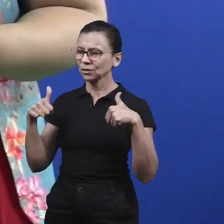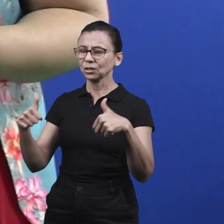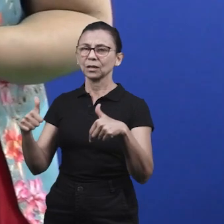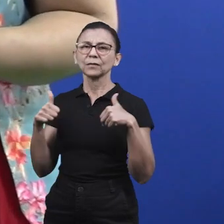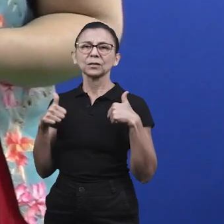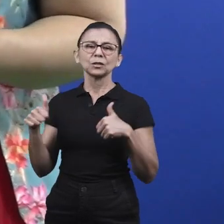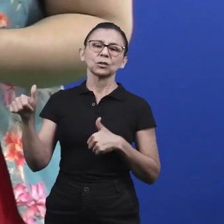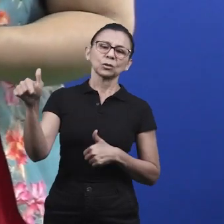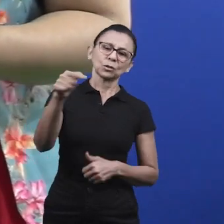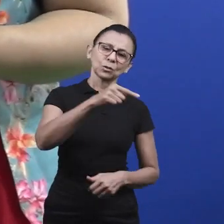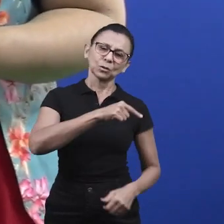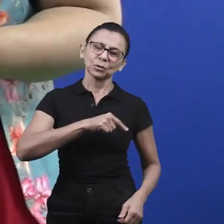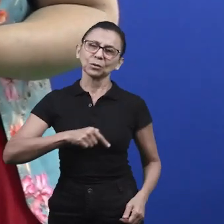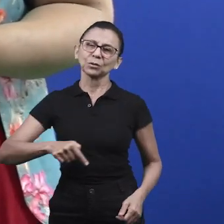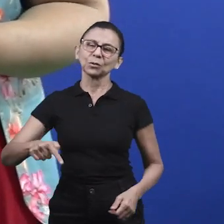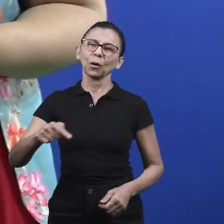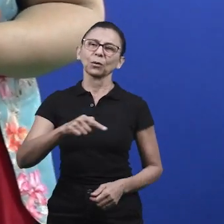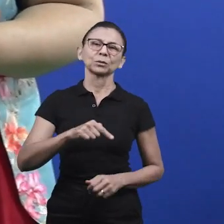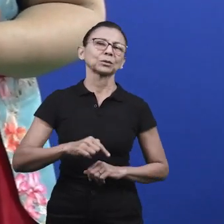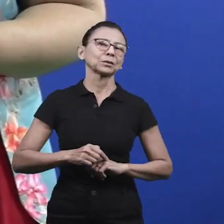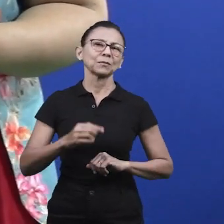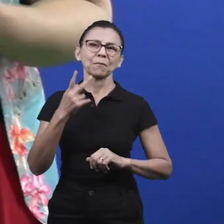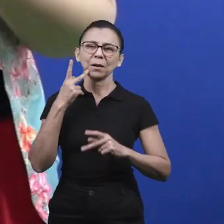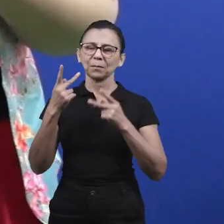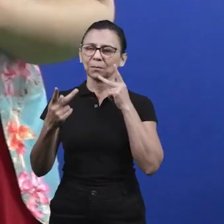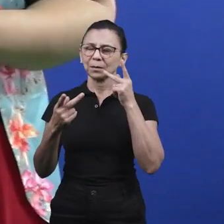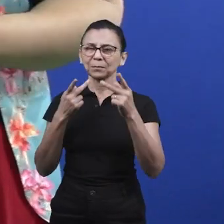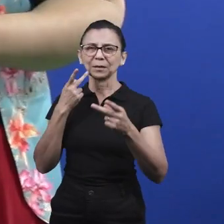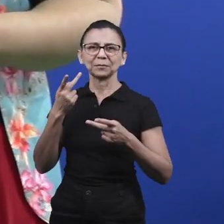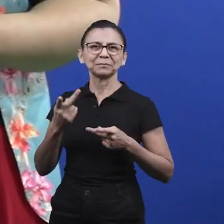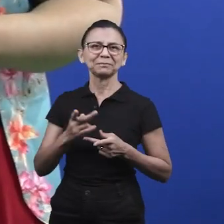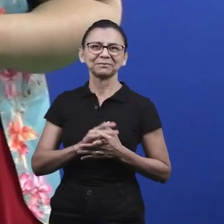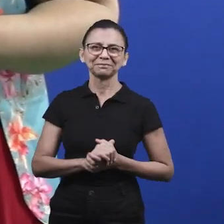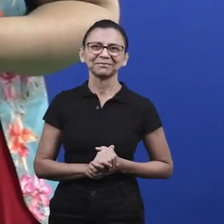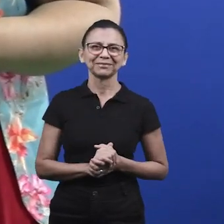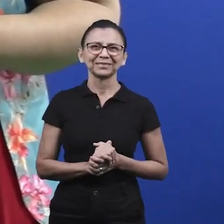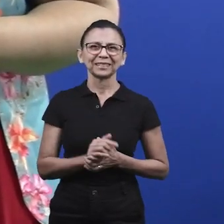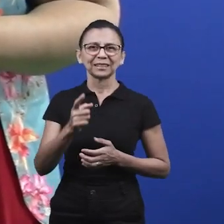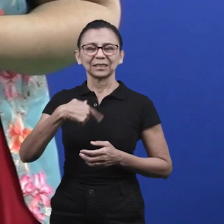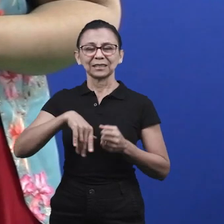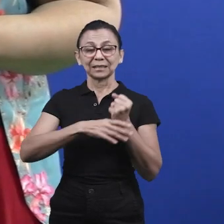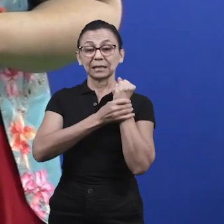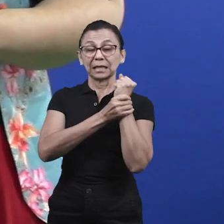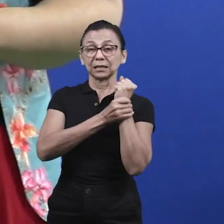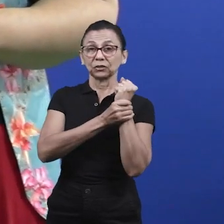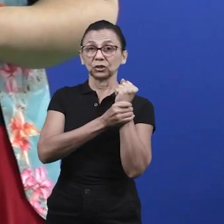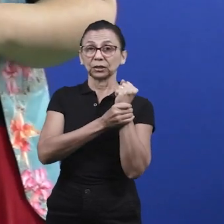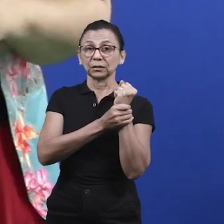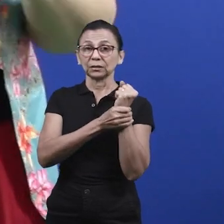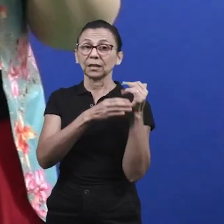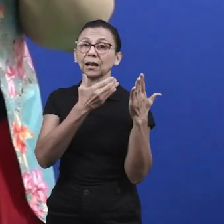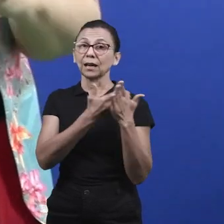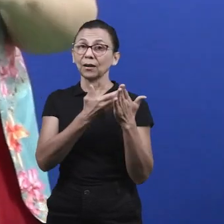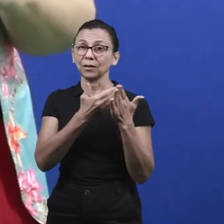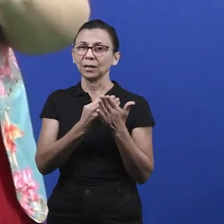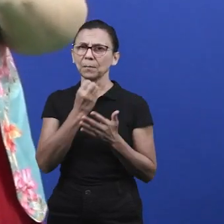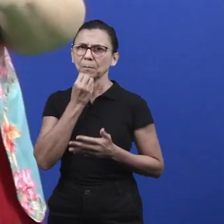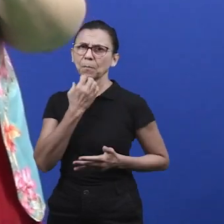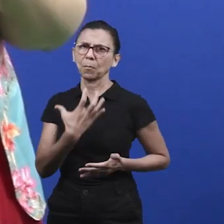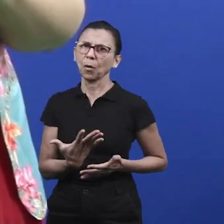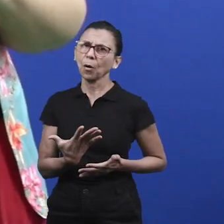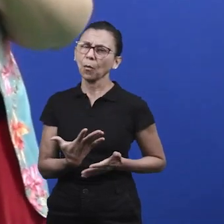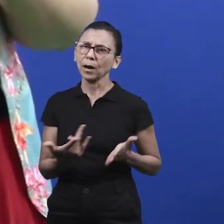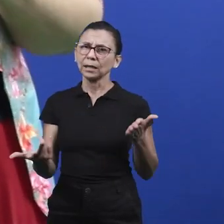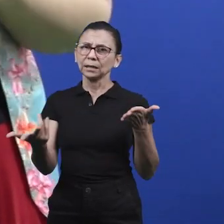leur place d'expression, de s'exprimer. Cela est très important afin qu'on puisse garantir cela dans nos études. Donc, le